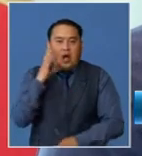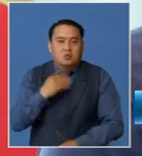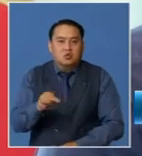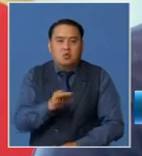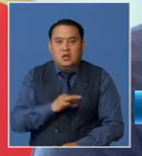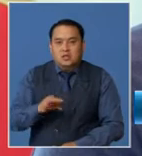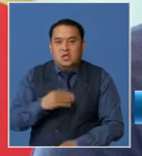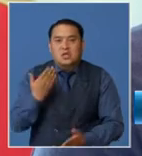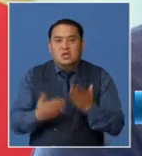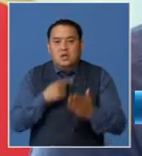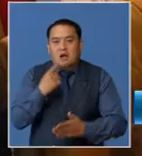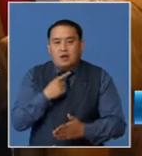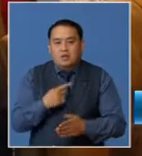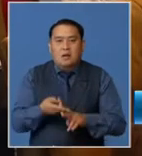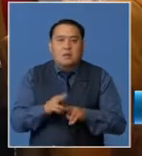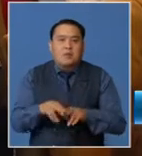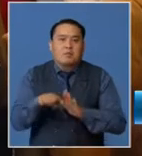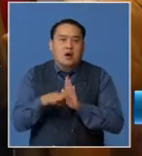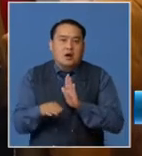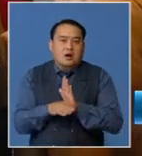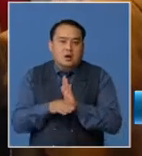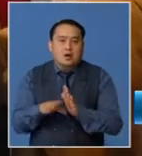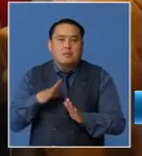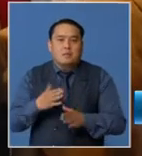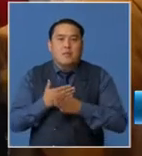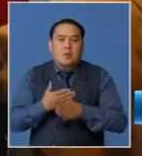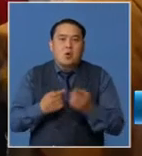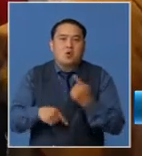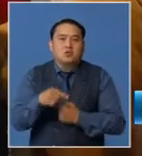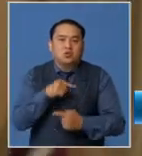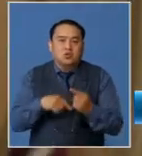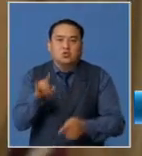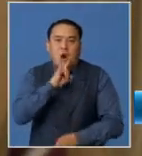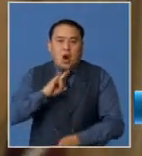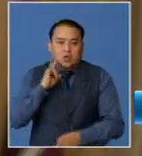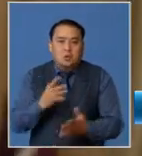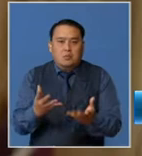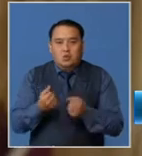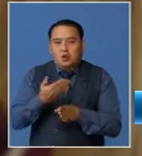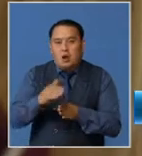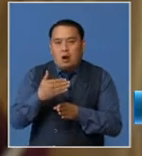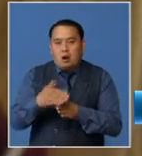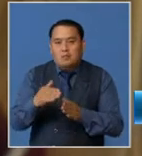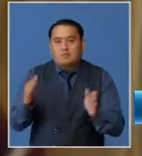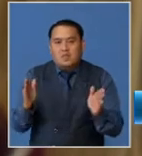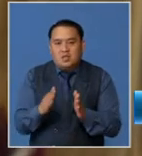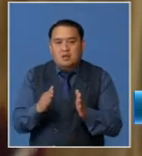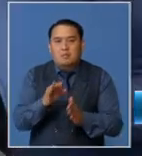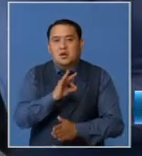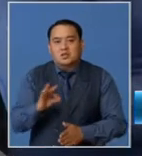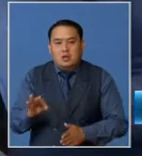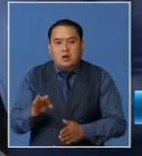Алматинской области. Если говорить о самой программе Weekend, то она помогает деловым женщинам в получении кредита по самым минимальным